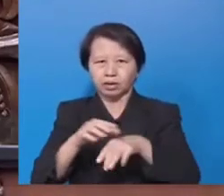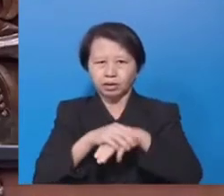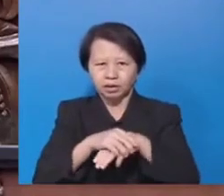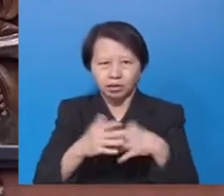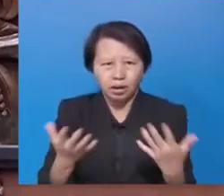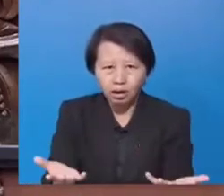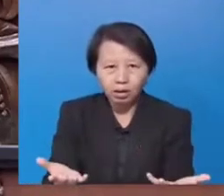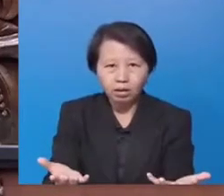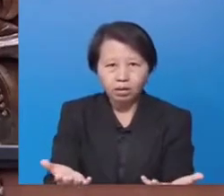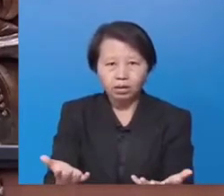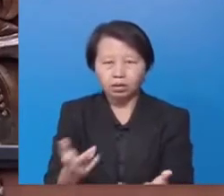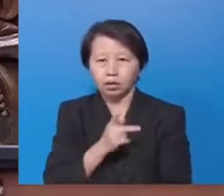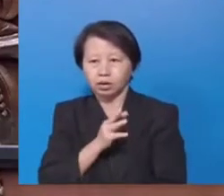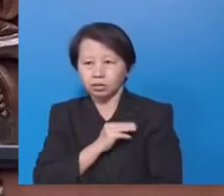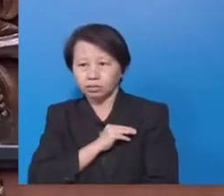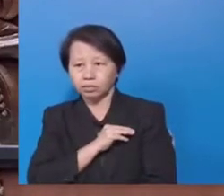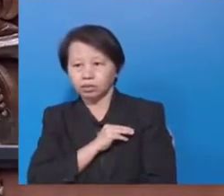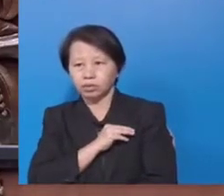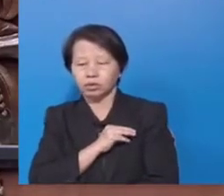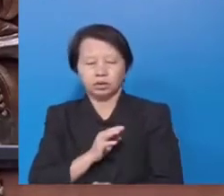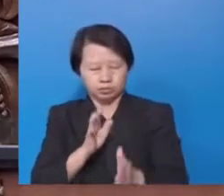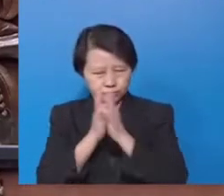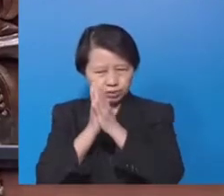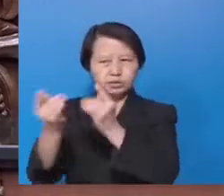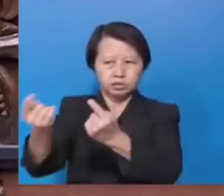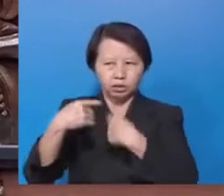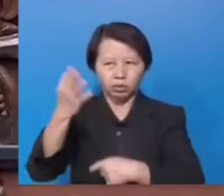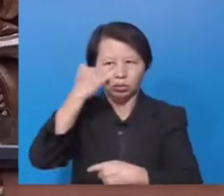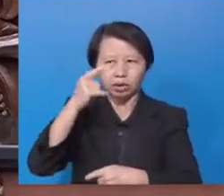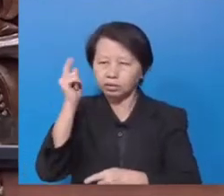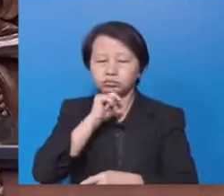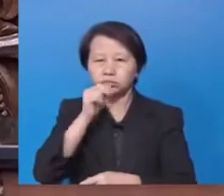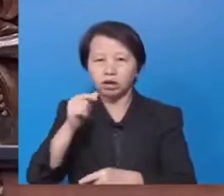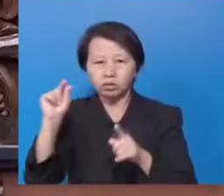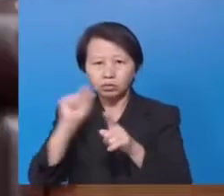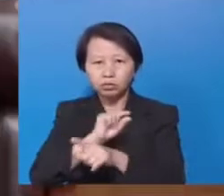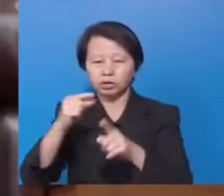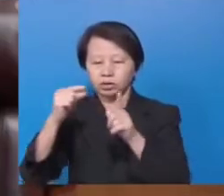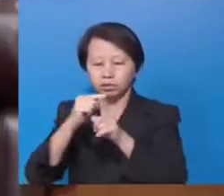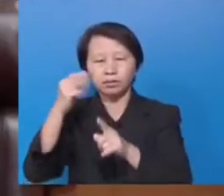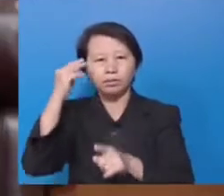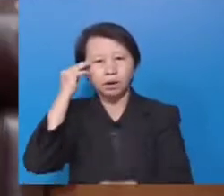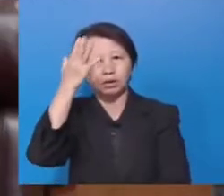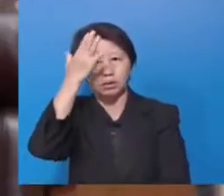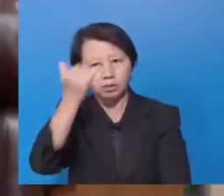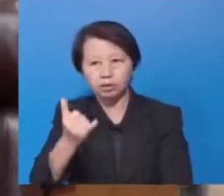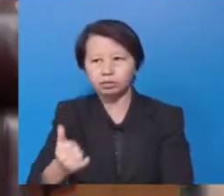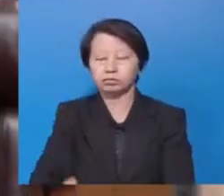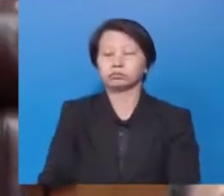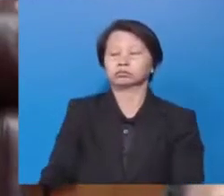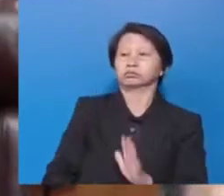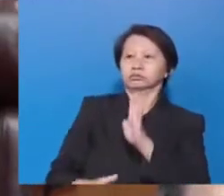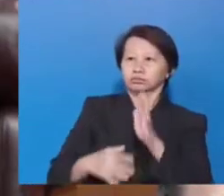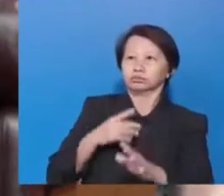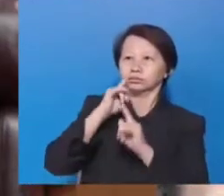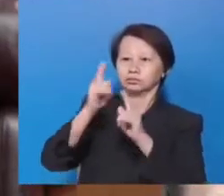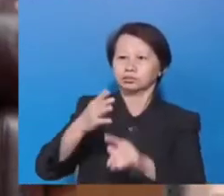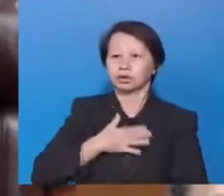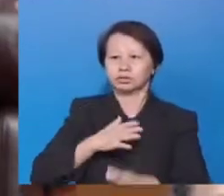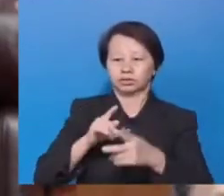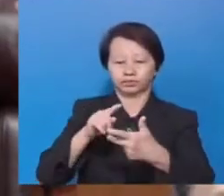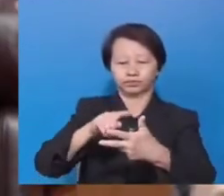Makasih ialah terlalu Tolong jawab sekali dengan yang pohon materi kesalahan Siroj coba ini diputuskan oleh